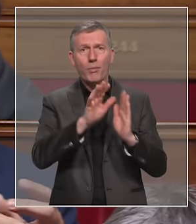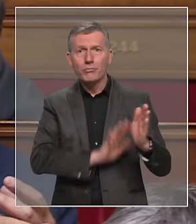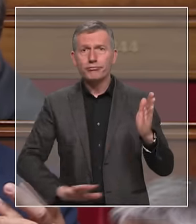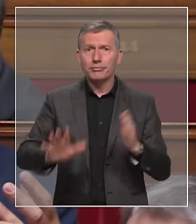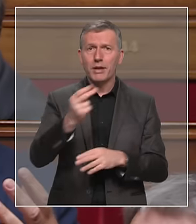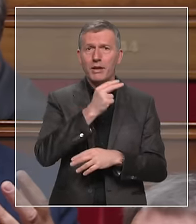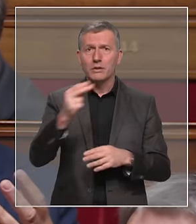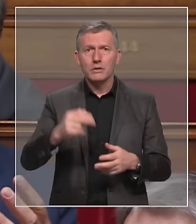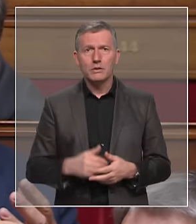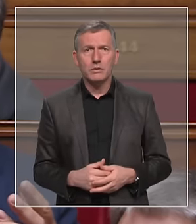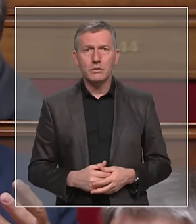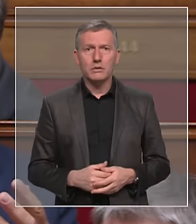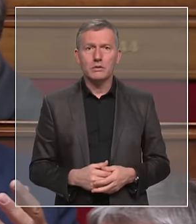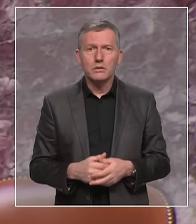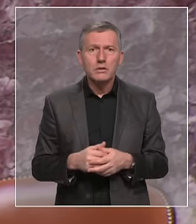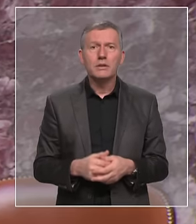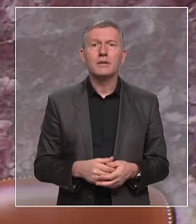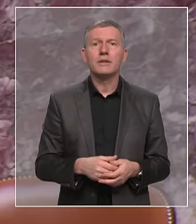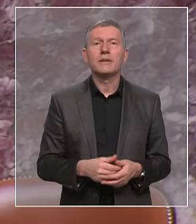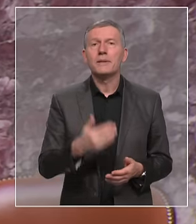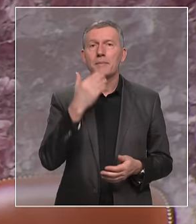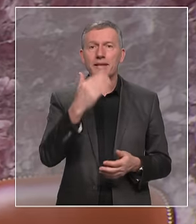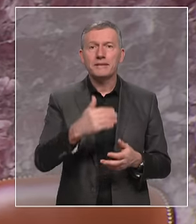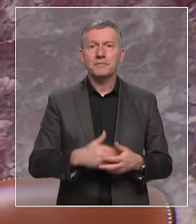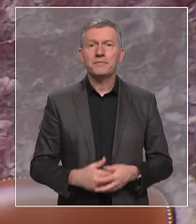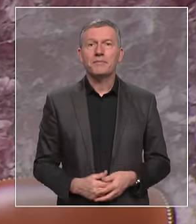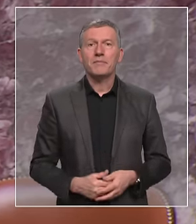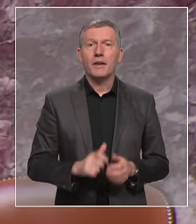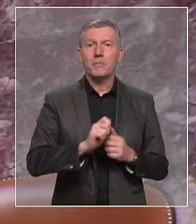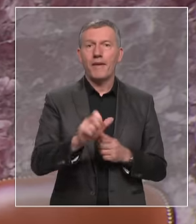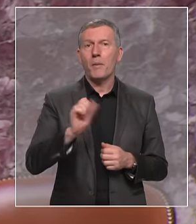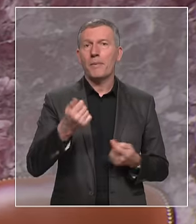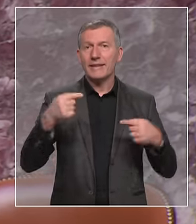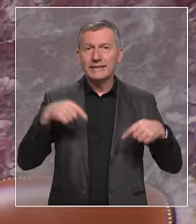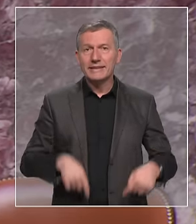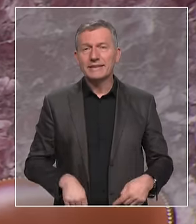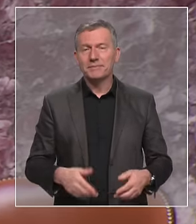national ? Je vous remercie. Merci beaucoup, mes chers collègues. La parole est à Monsieur le Premier ministre.